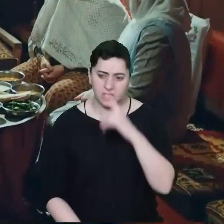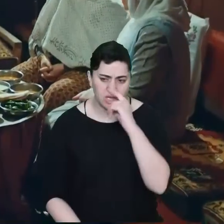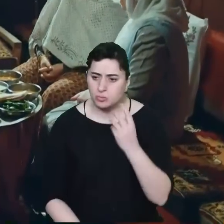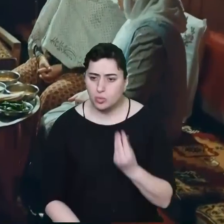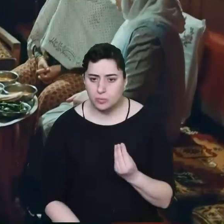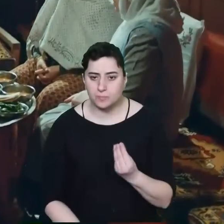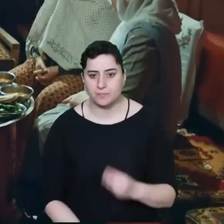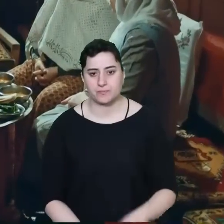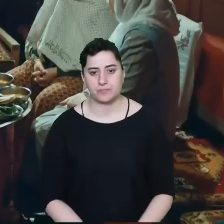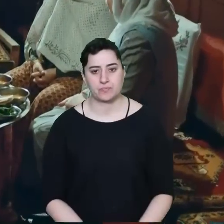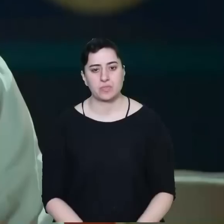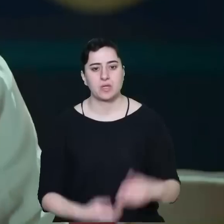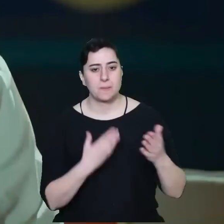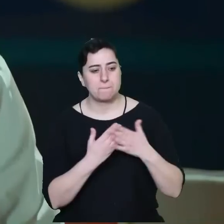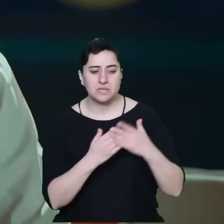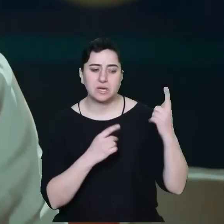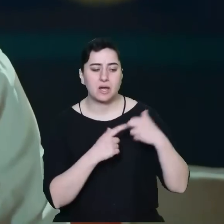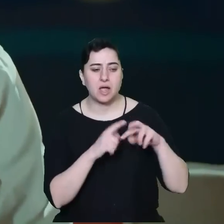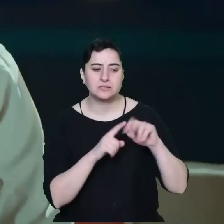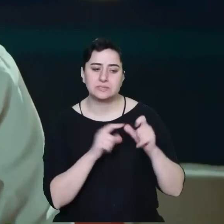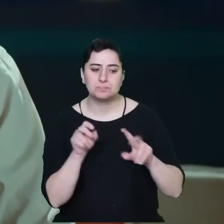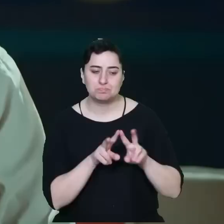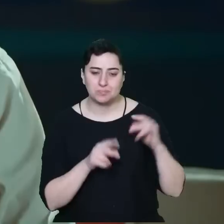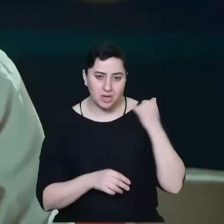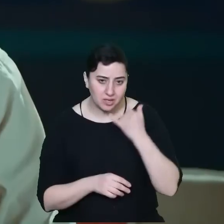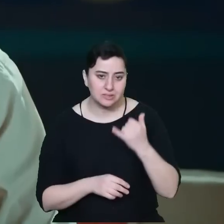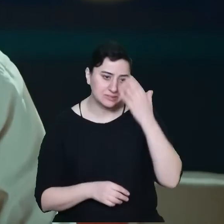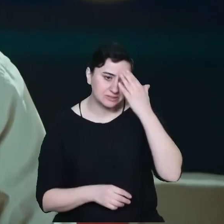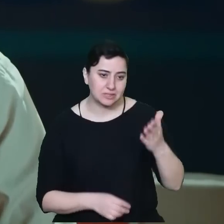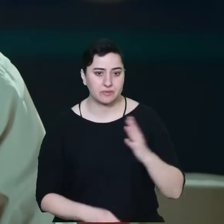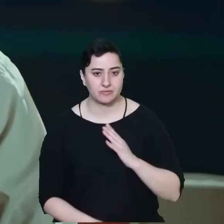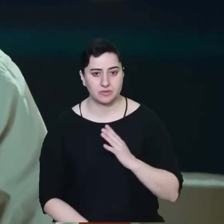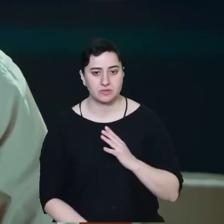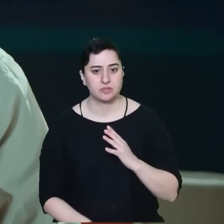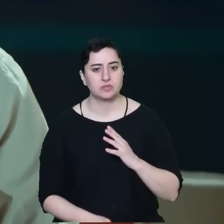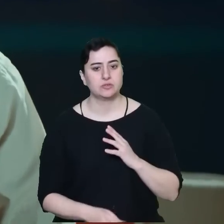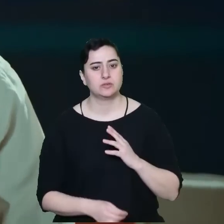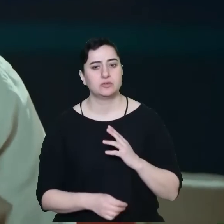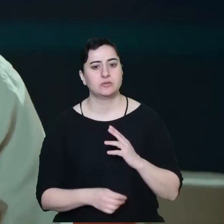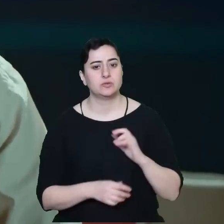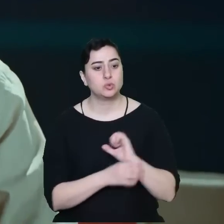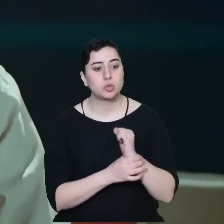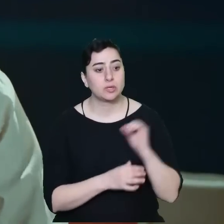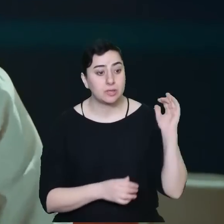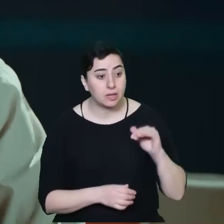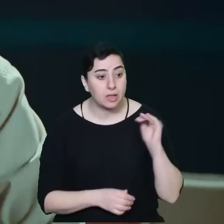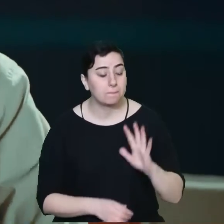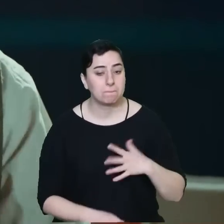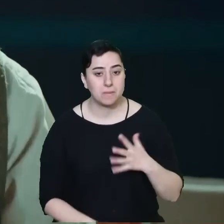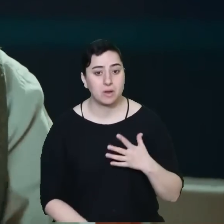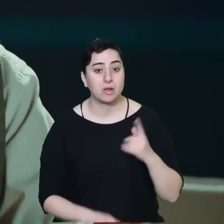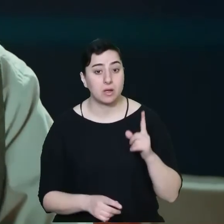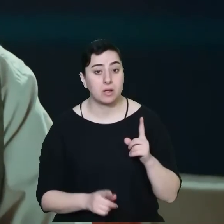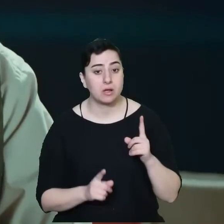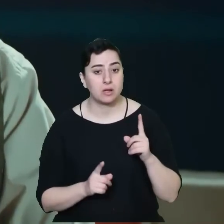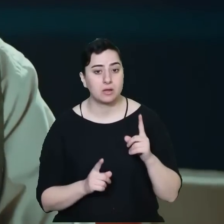Kimdir o? Maraş'tan Rasim Bey aradı. Selamları var. Şu tat döndü mü diye soruyor. Ha